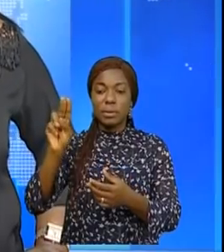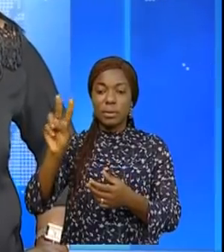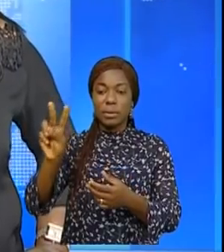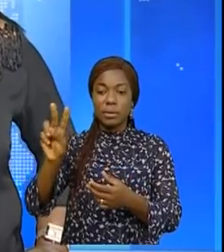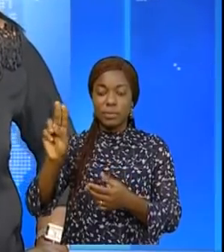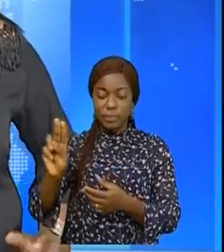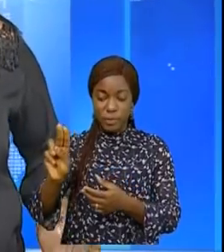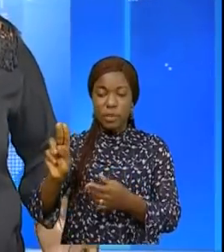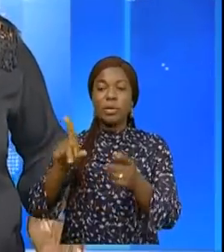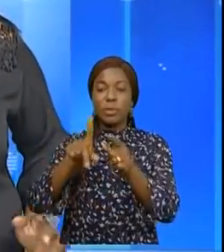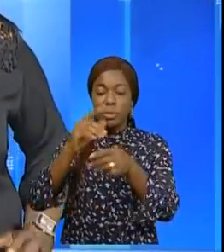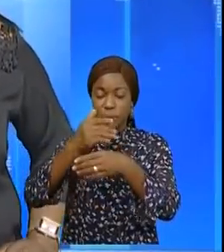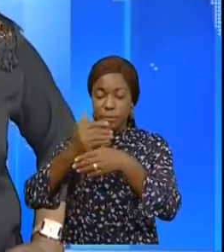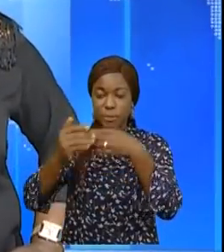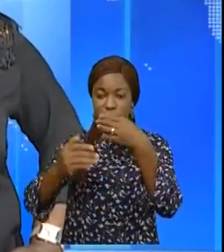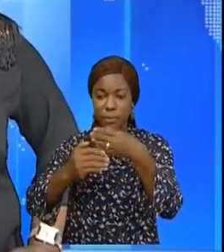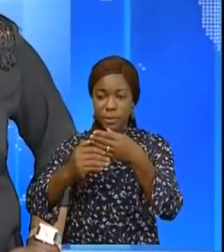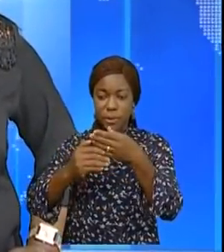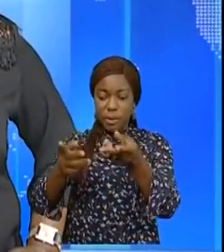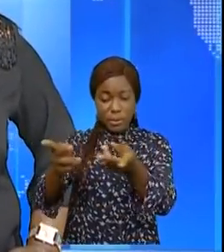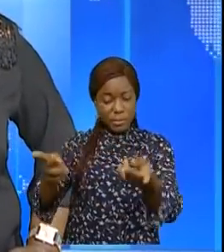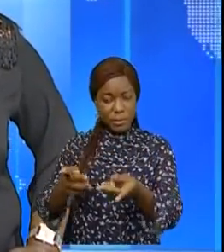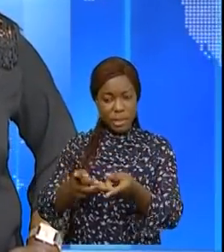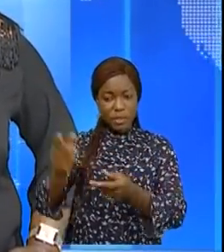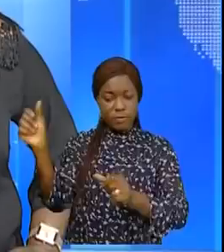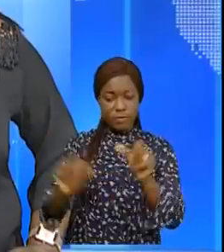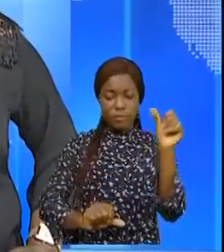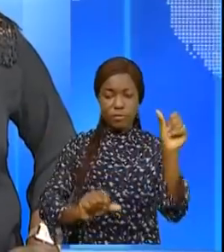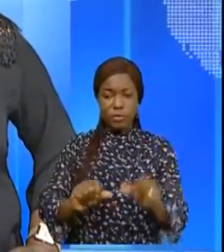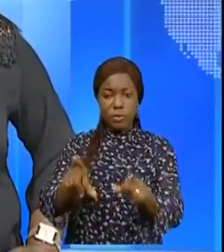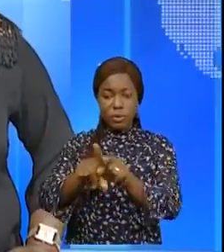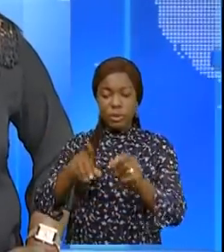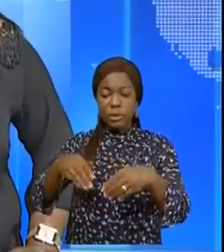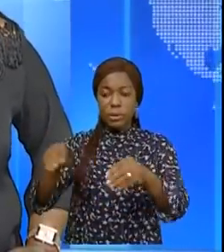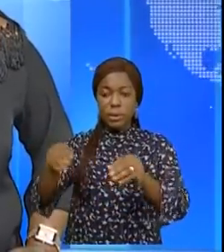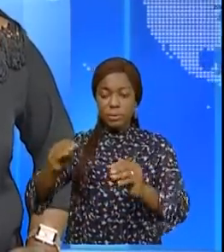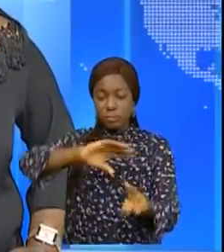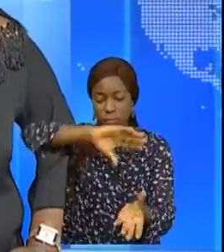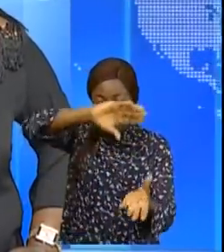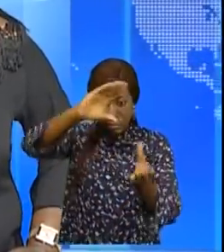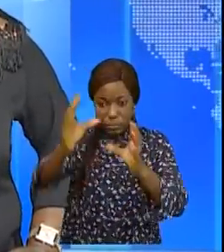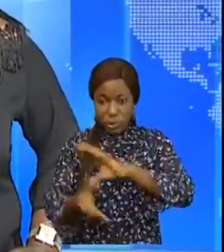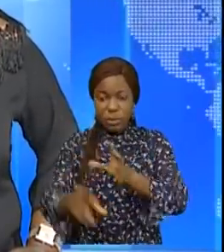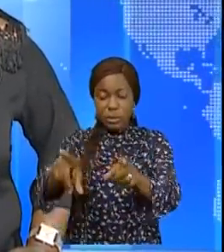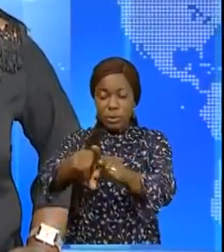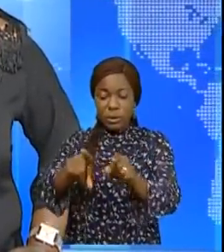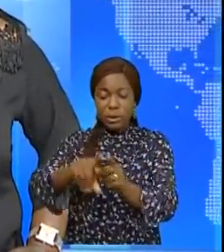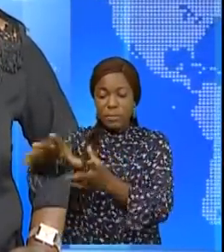non adaptés, une maison et le bâtiment du marché de Niawera en écoulement vient d'être démoli.